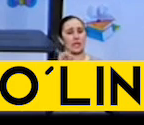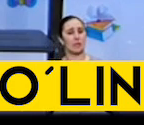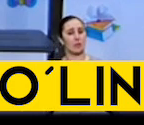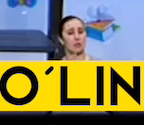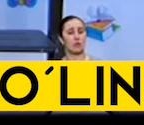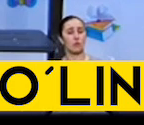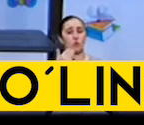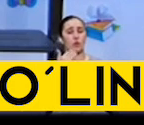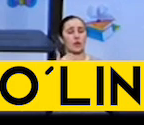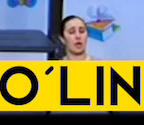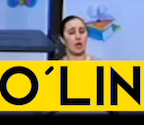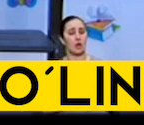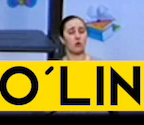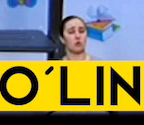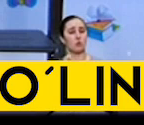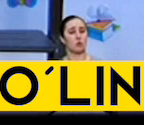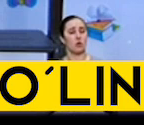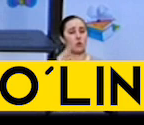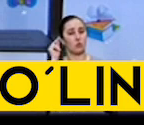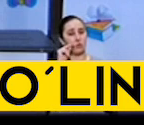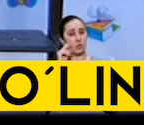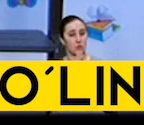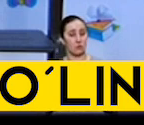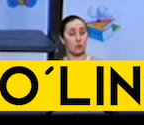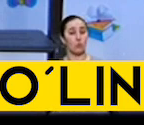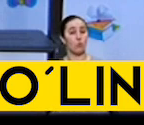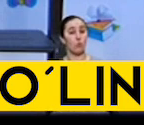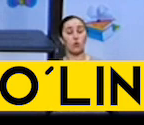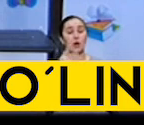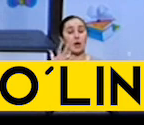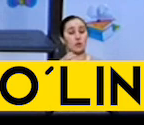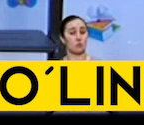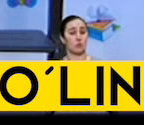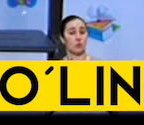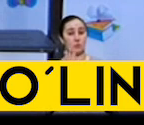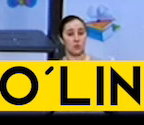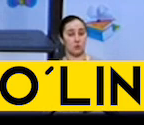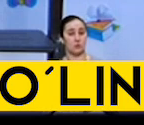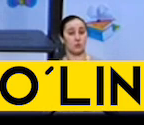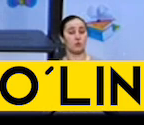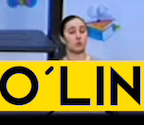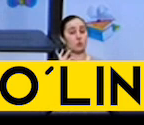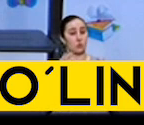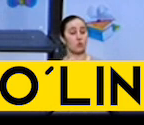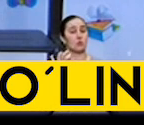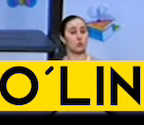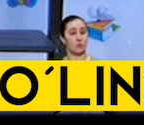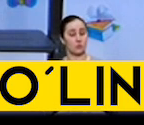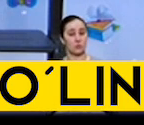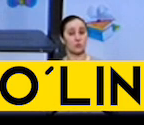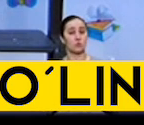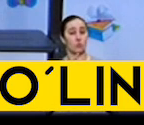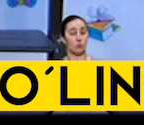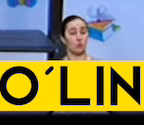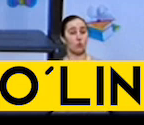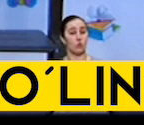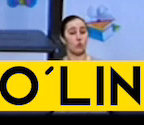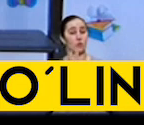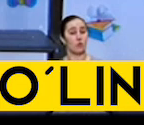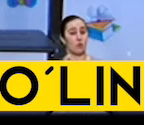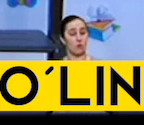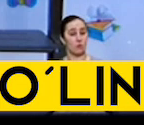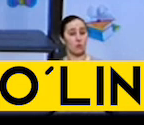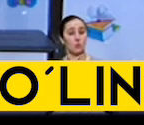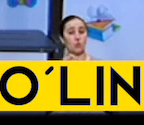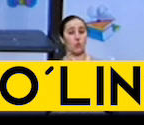hikmatlar, ularning hayot yo'llarini o'rgandik. Bu qaysi bo'lim edi? To'g'ri topdingiz. Bu bo'limning